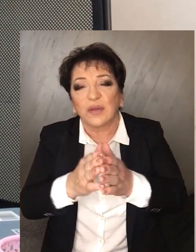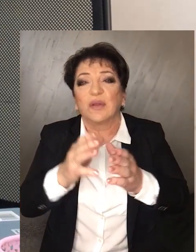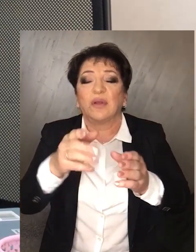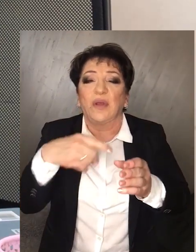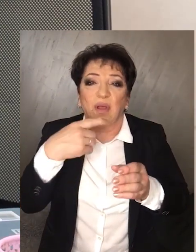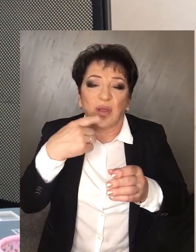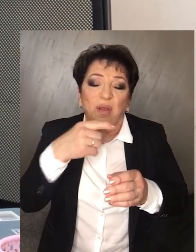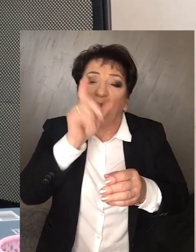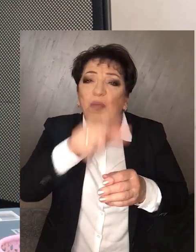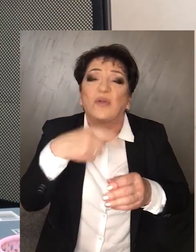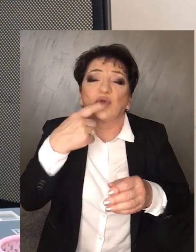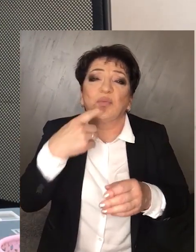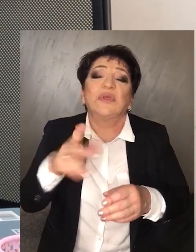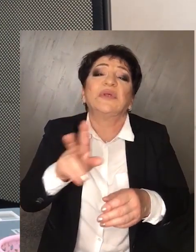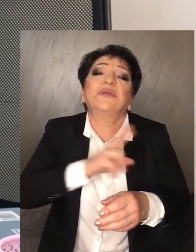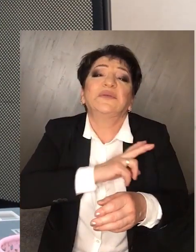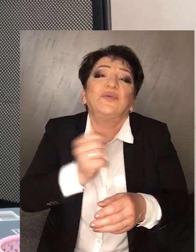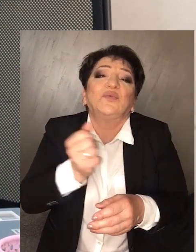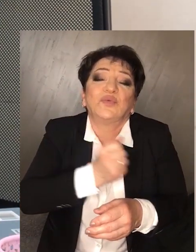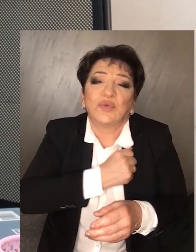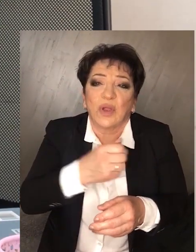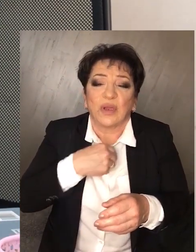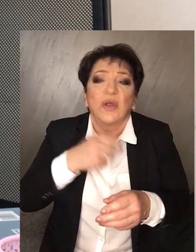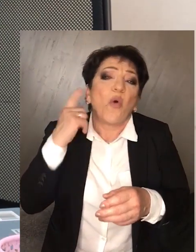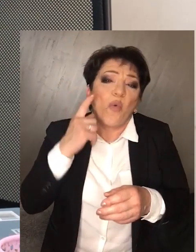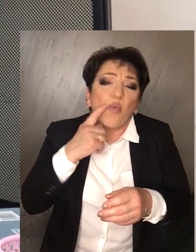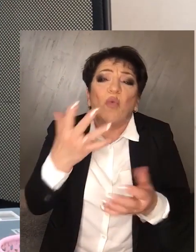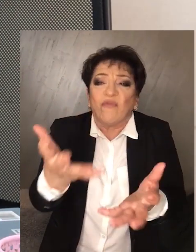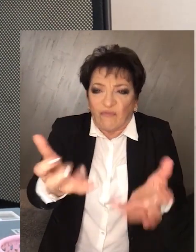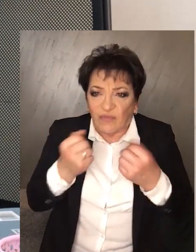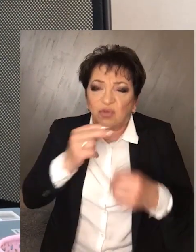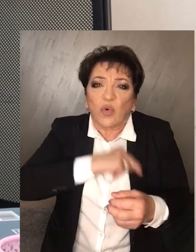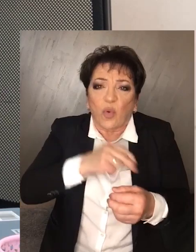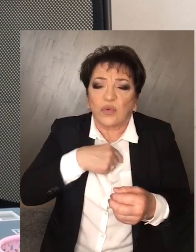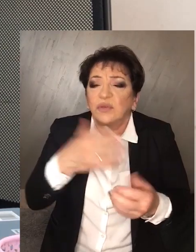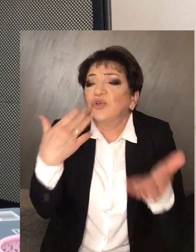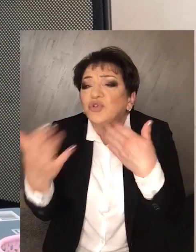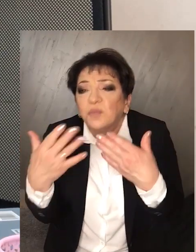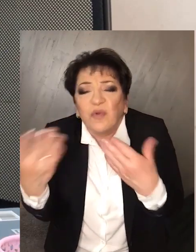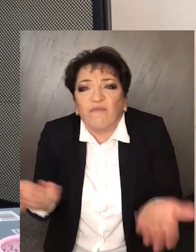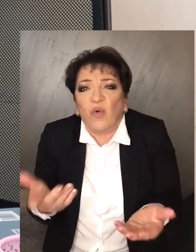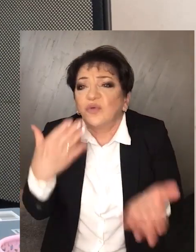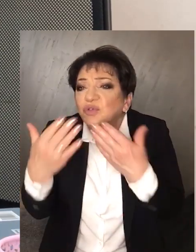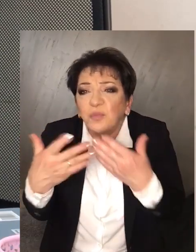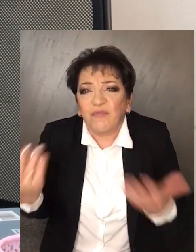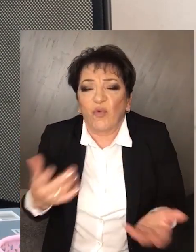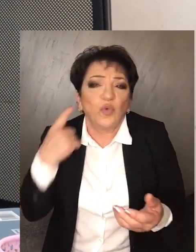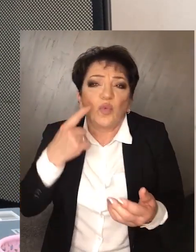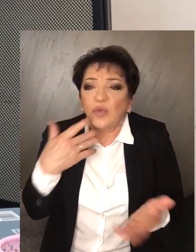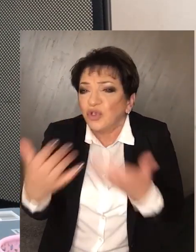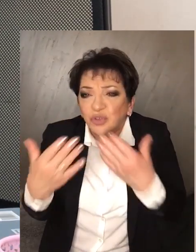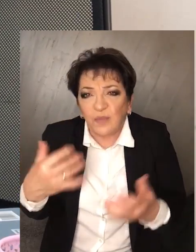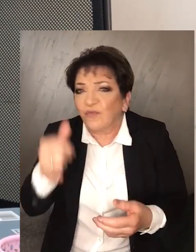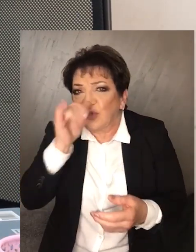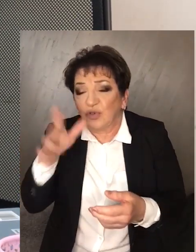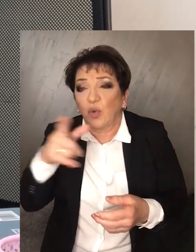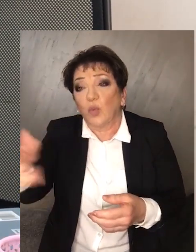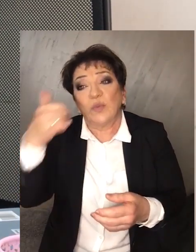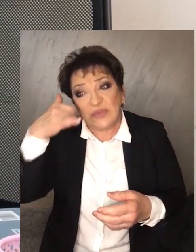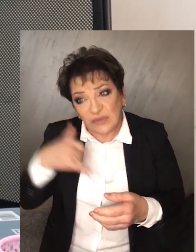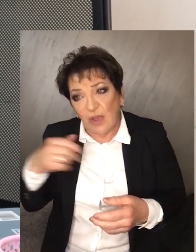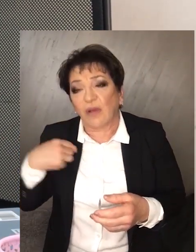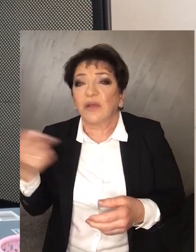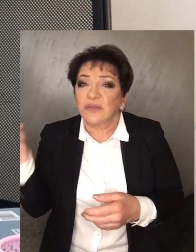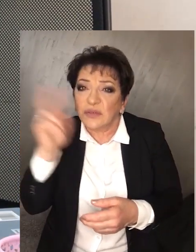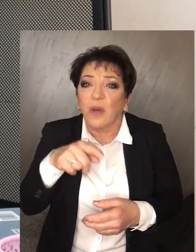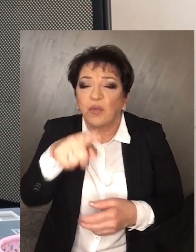վարչությունում, շատ եմ գործատուների հետ կռիվ տվել, խնդրել եմ, ասում է այ սիրելիս ասում է, բայց իրա հետ ոնց խոսամ։